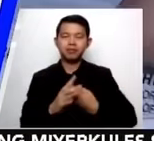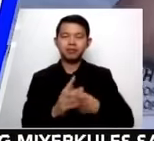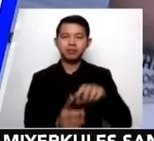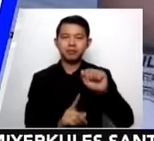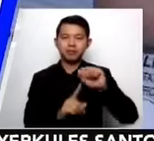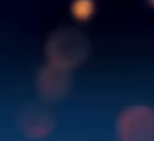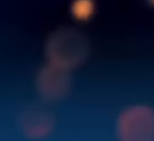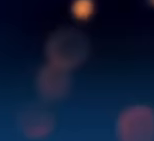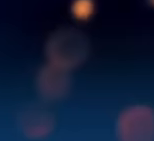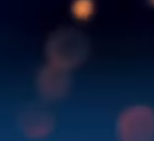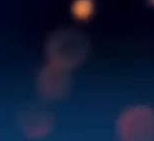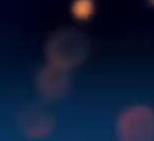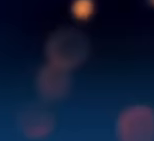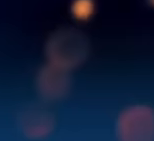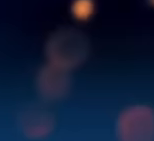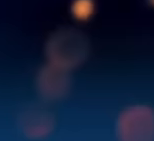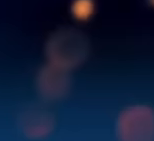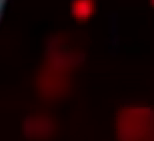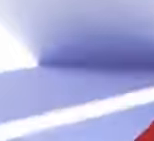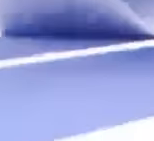News.